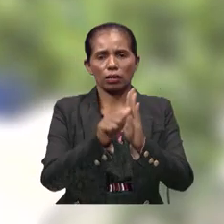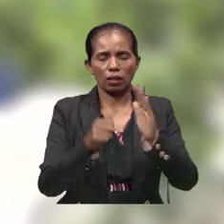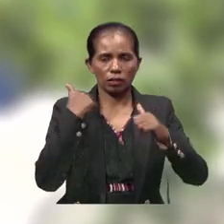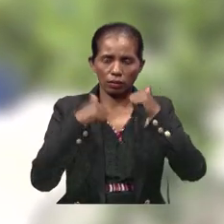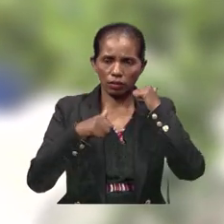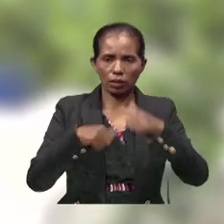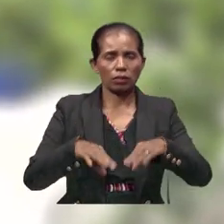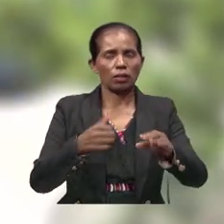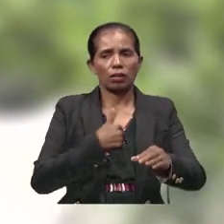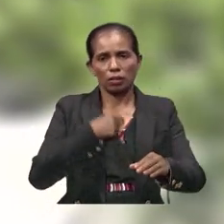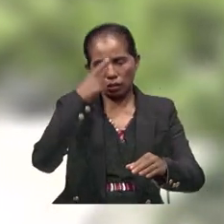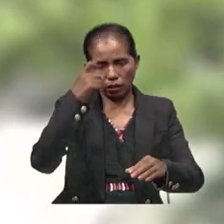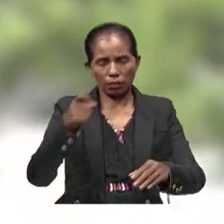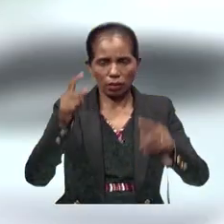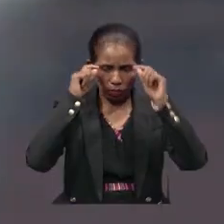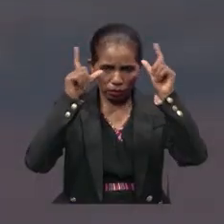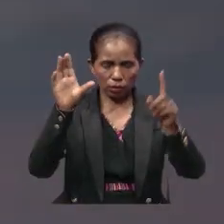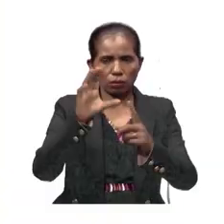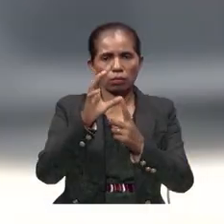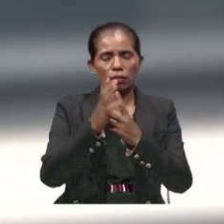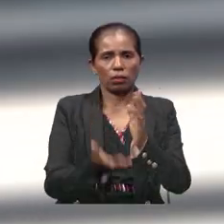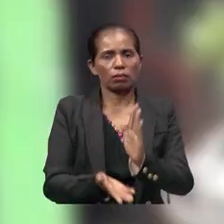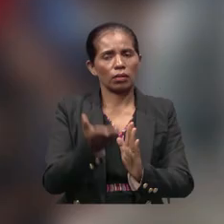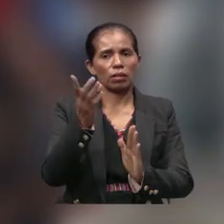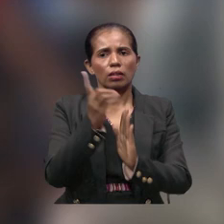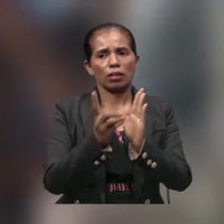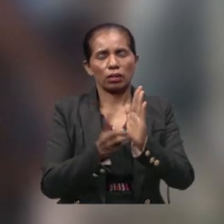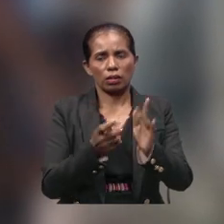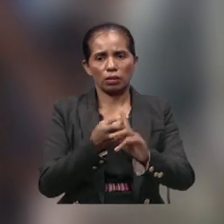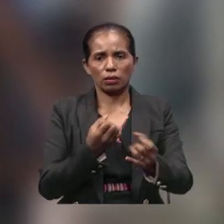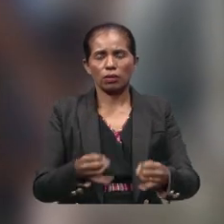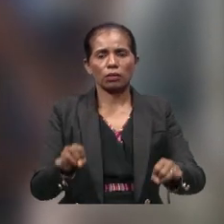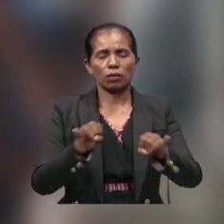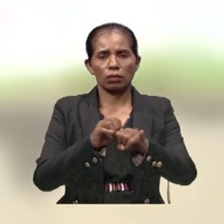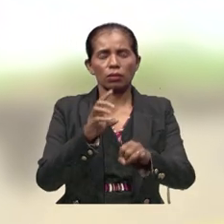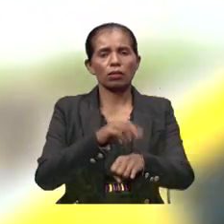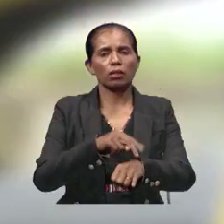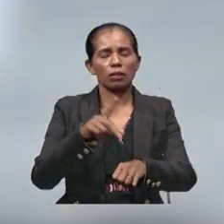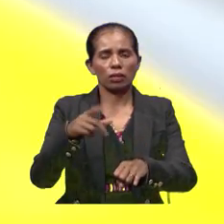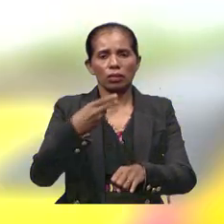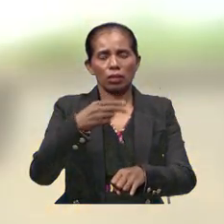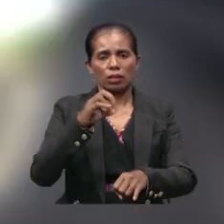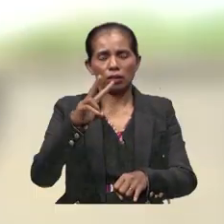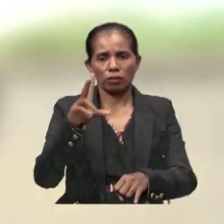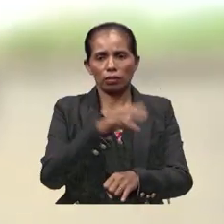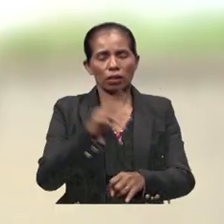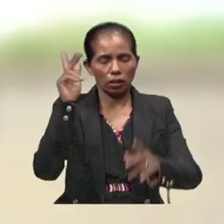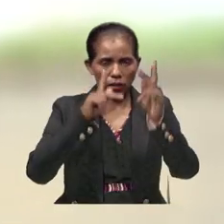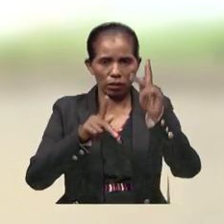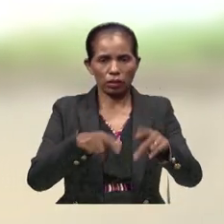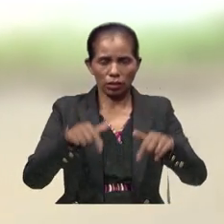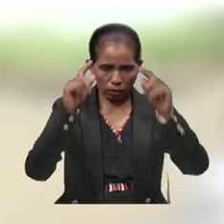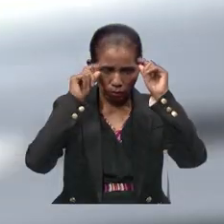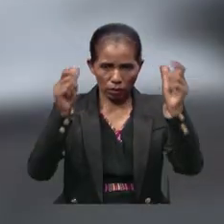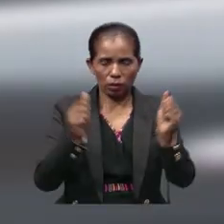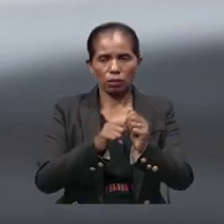prostituição, tamba Timor-Leste e a cultura nebeas. Tuerdado susi Instituto Nacional Combate Moras Haivecida, caso Haivei a Timor-Leste,